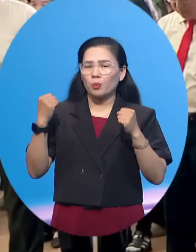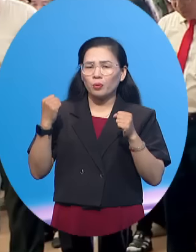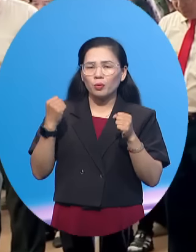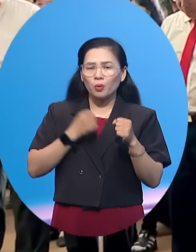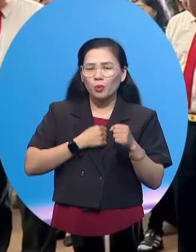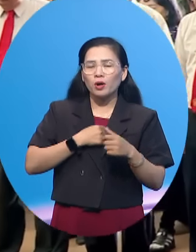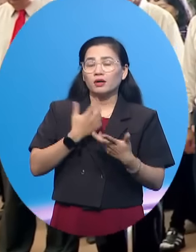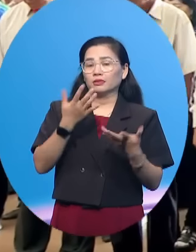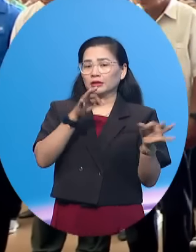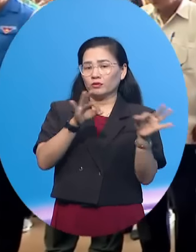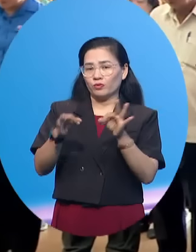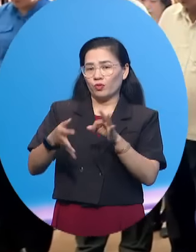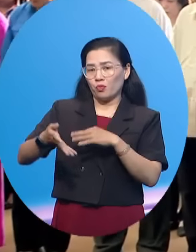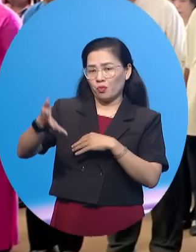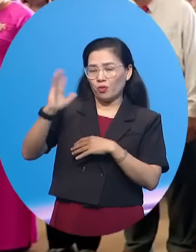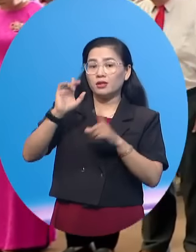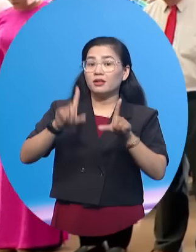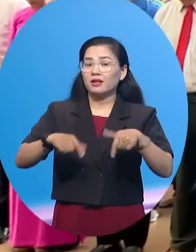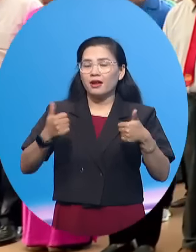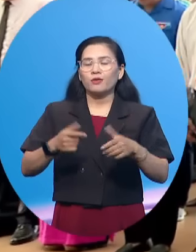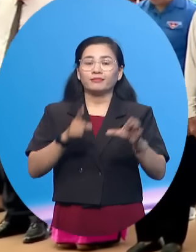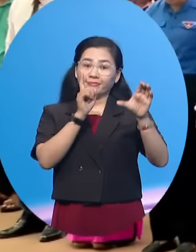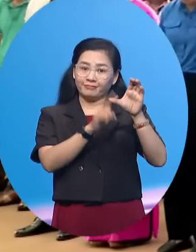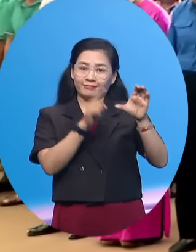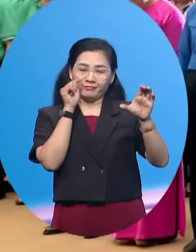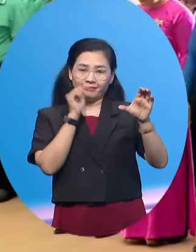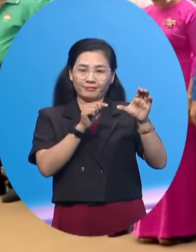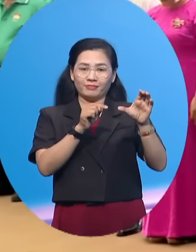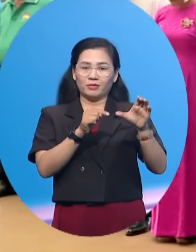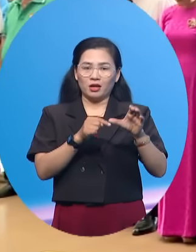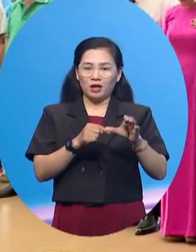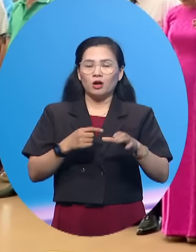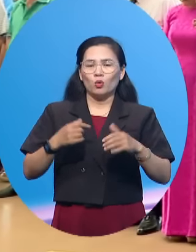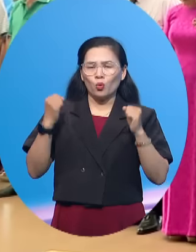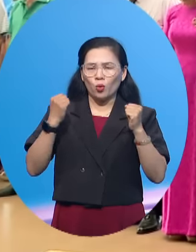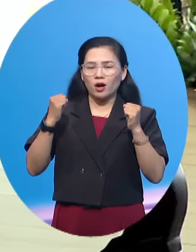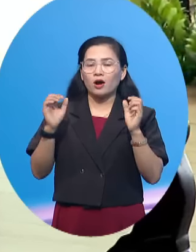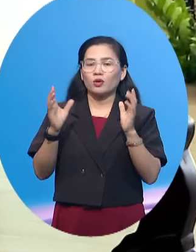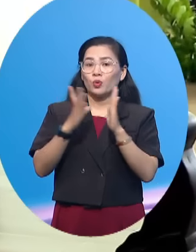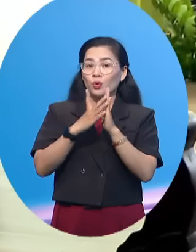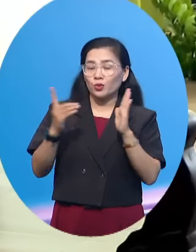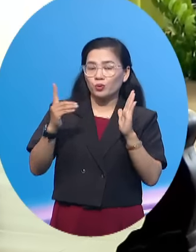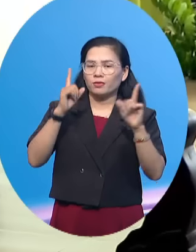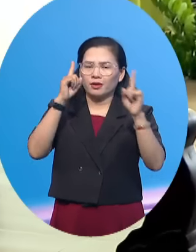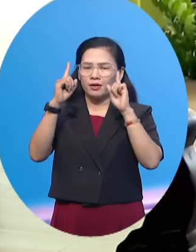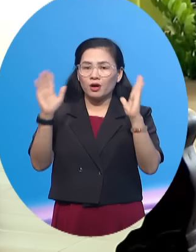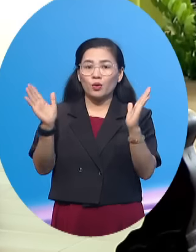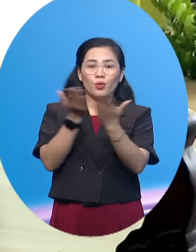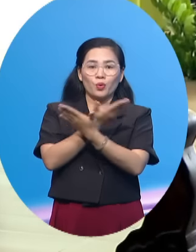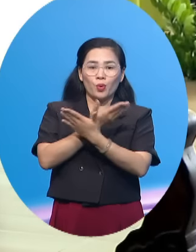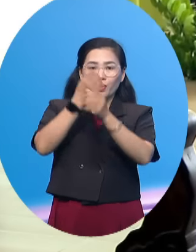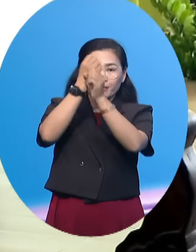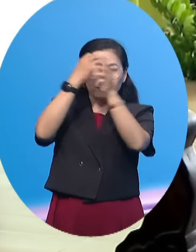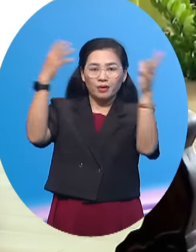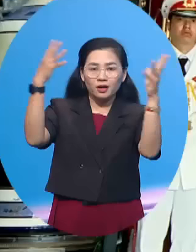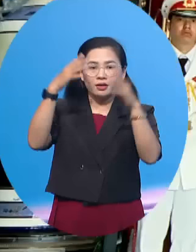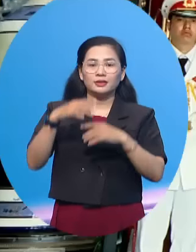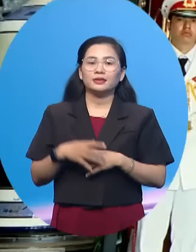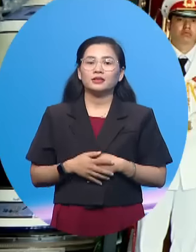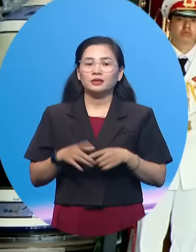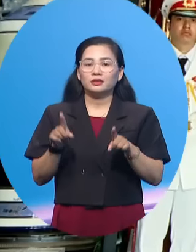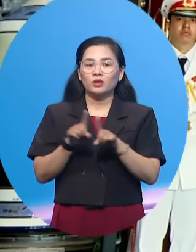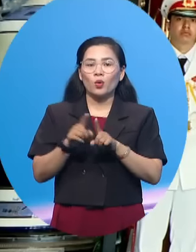mang tên Chủ tịch Hồ Chí Minh kính yêu. Đảng bộ chính quyền thành phố Thủ Đức không ngừng đổi mới nội dung và phương thức lãnh đạo, xây dựng hệ thống chính trị ngày càng tinh